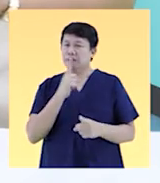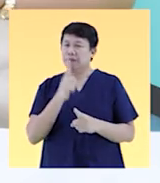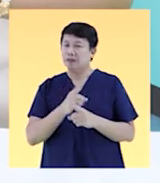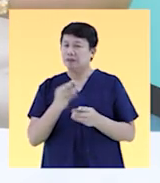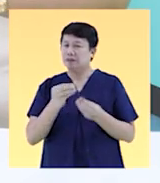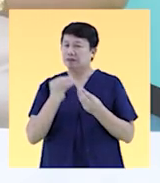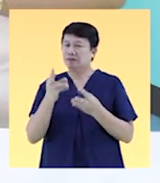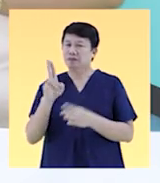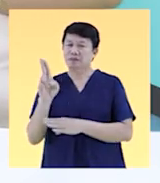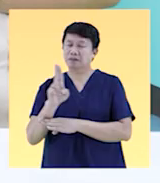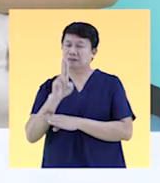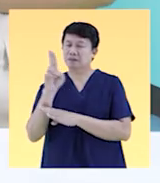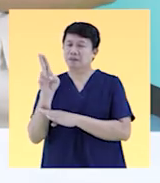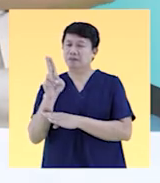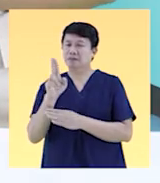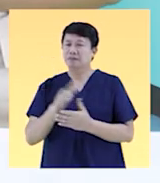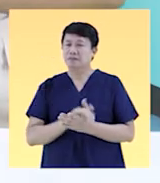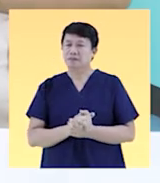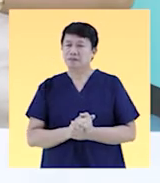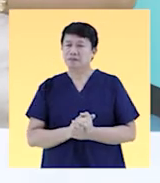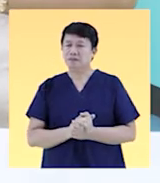Tama ba ang mga given na ginamit?